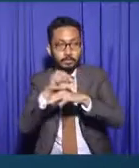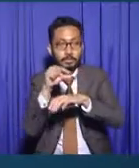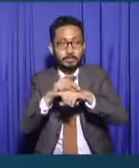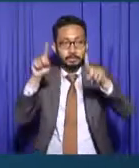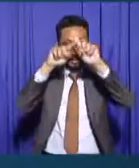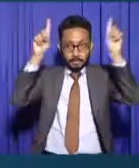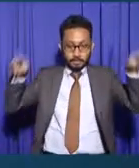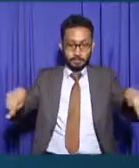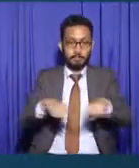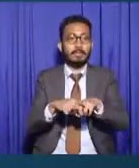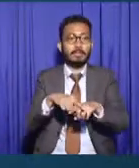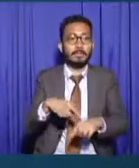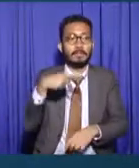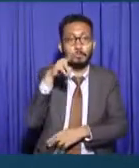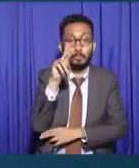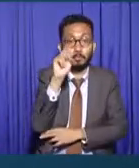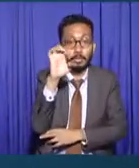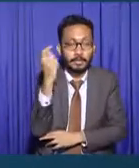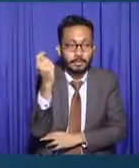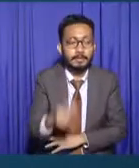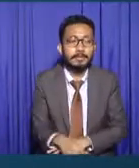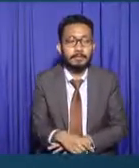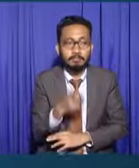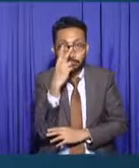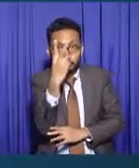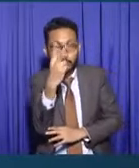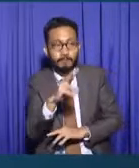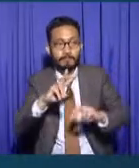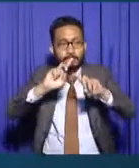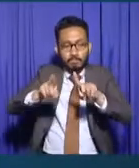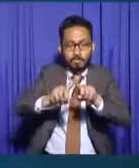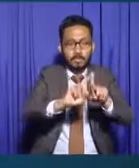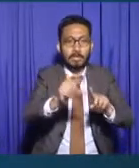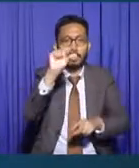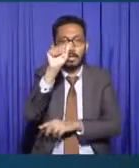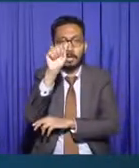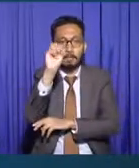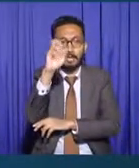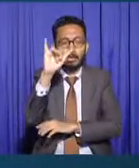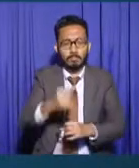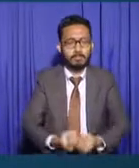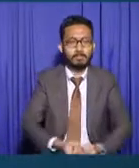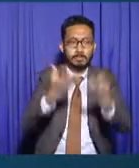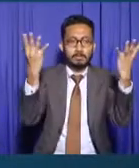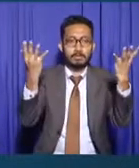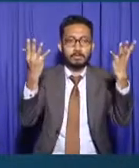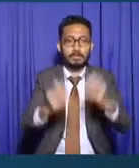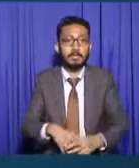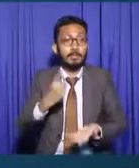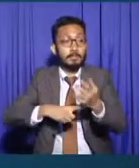menggunakan segi empat panik memandangkan variasi